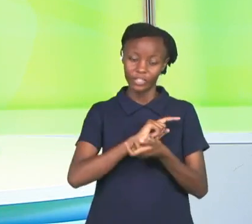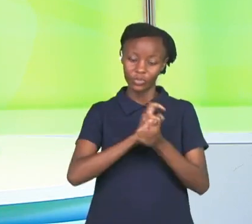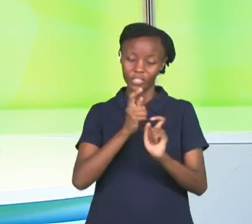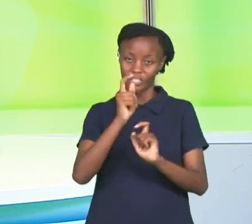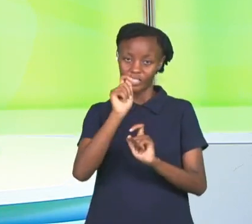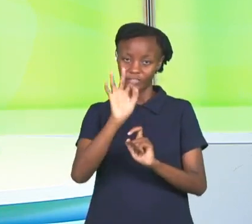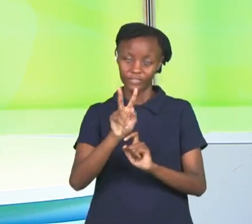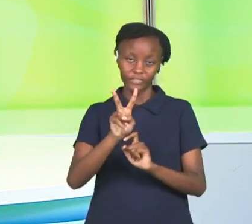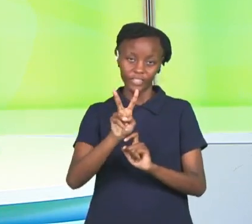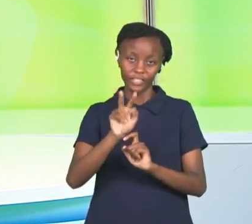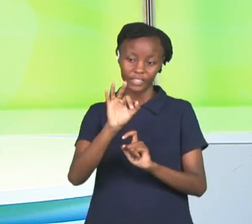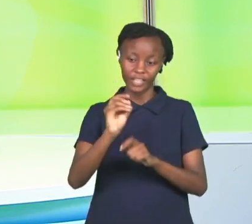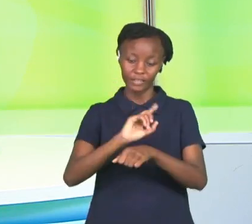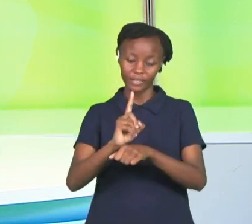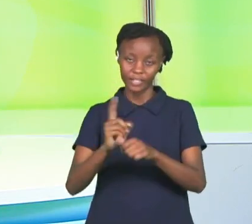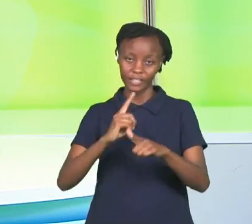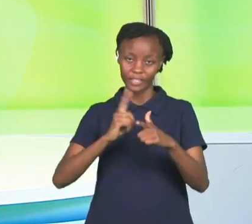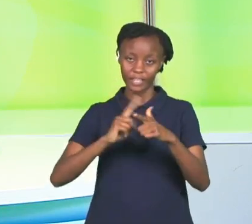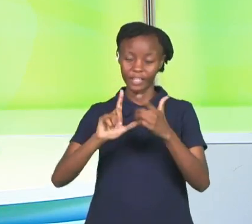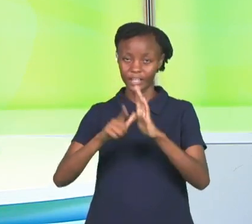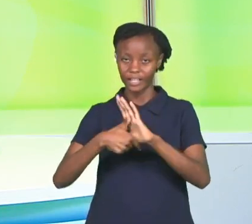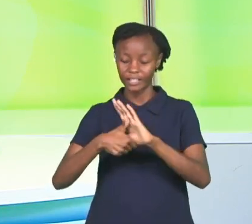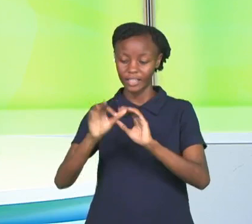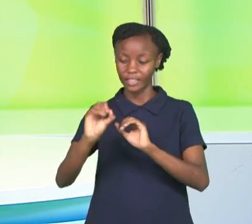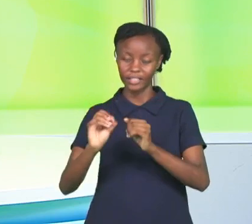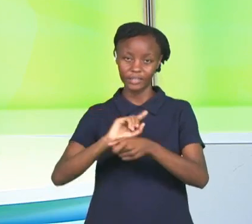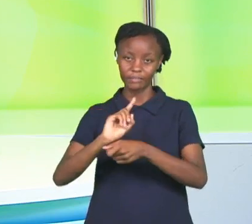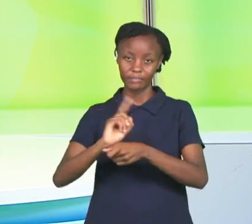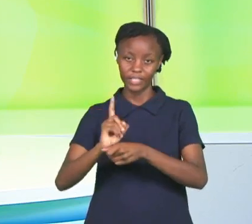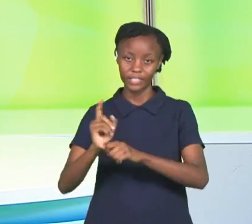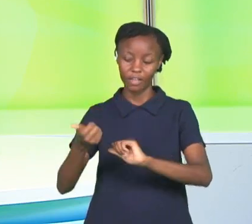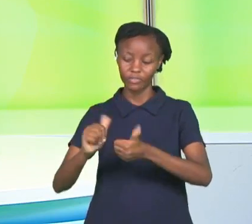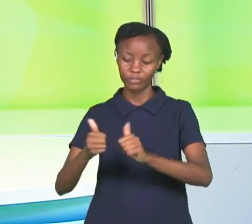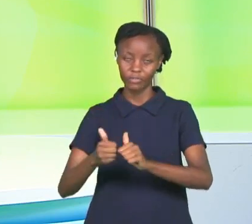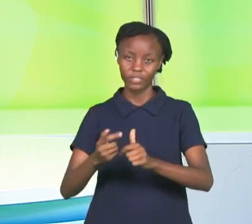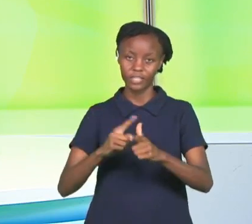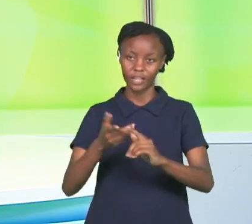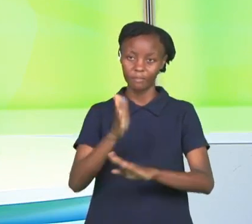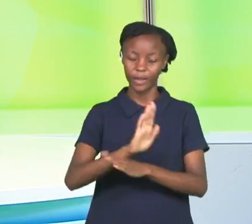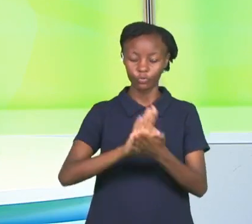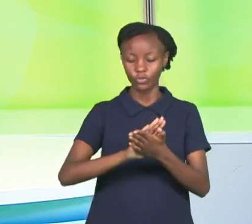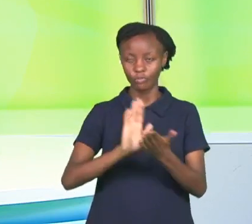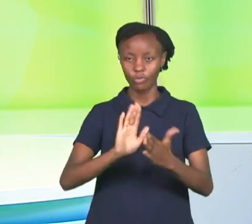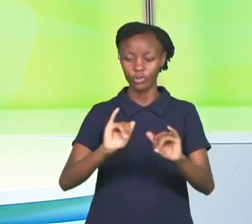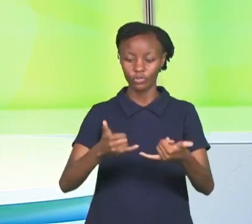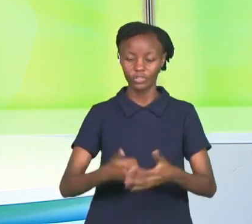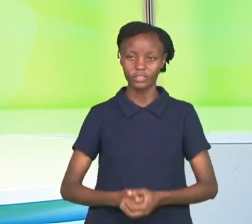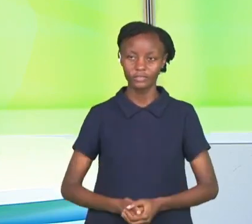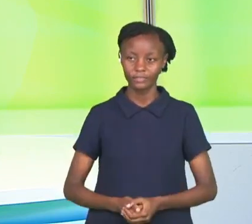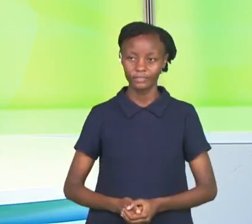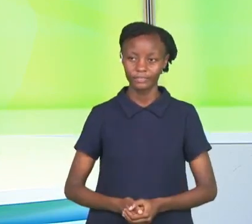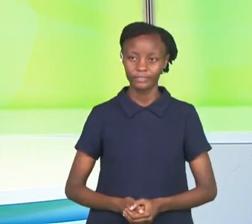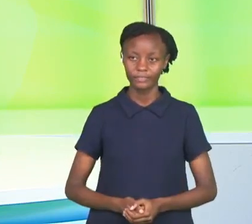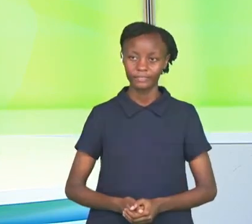kabla ya kujaja hewani na kipindi Dikodiko Viwanjani. Usikose kutegea, ila usibonyeze kibonyonyo, nitarudi na mengi zaidi katika masuala ya sporti.